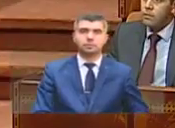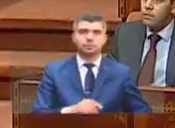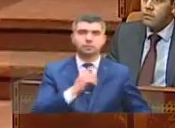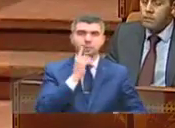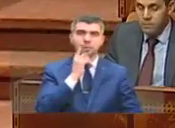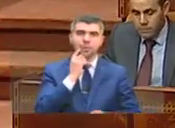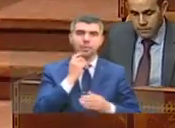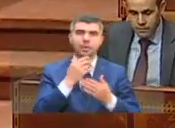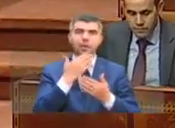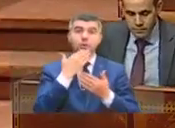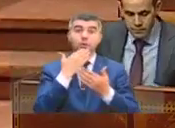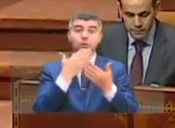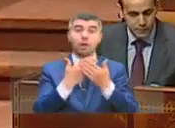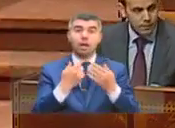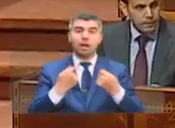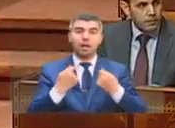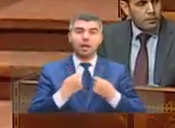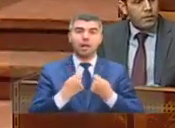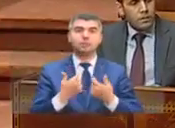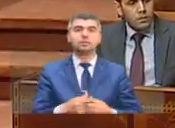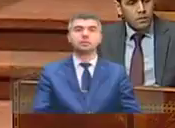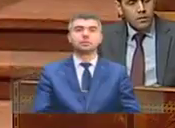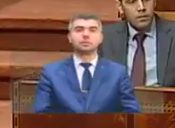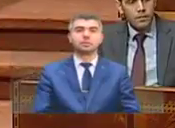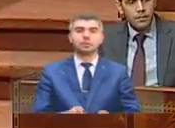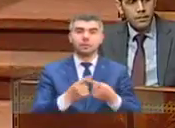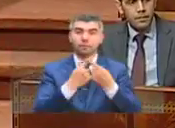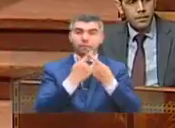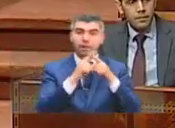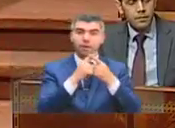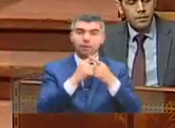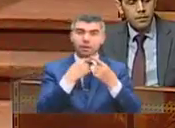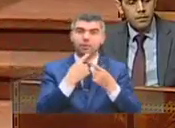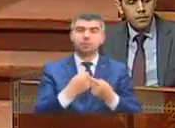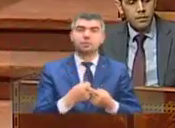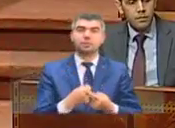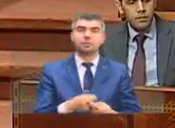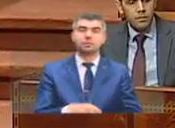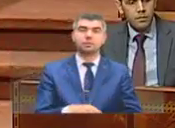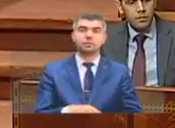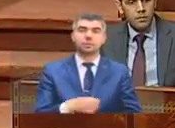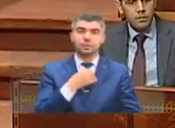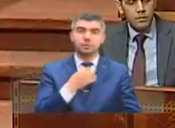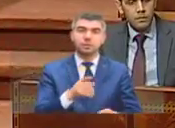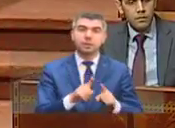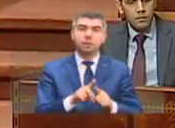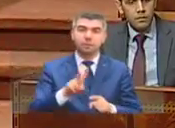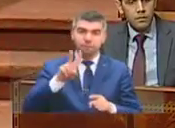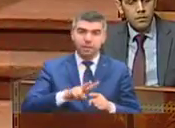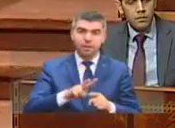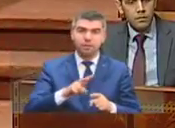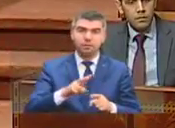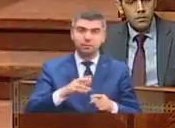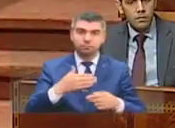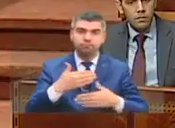شكرا السيدة الرئيسة. أنا اللي بغيت نشير له السيدة كاتبة الدولة هو أن هذه المسألة نطالب بفتح تحقيق في هذه القضية حقيقة،